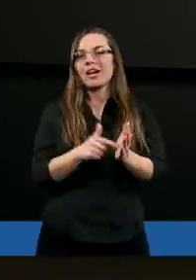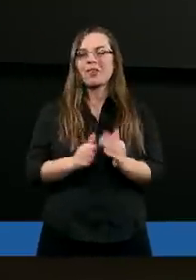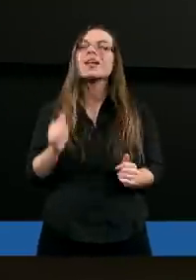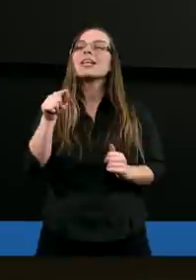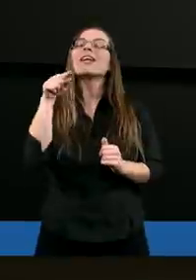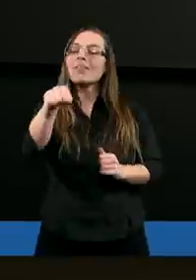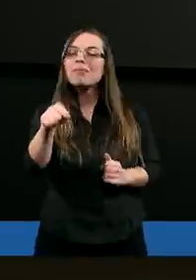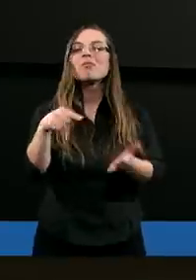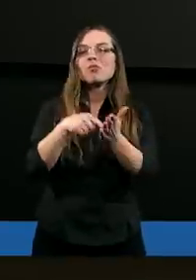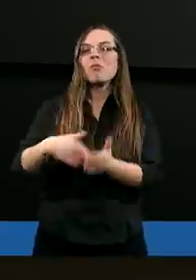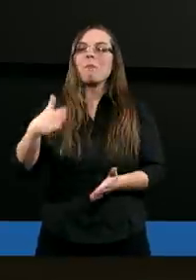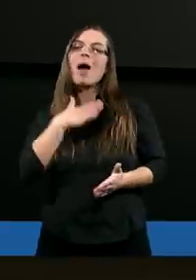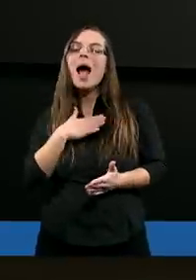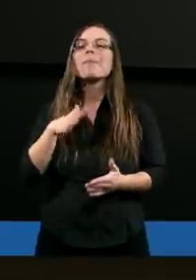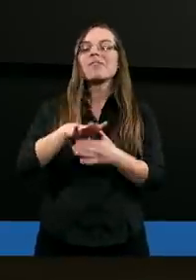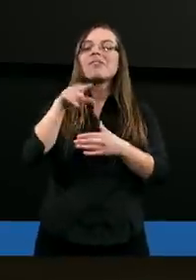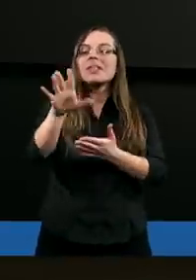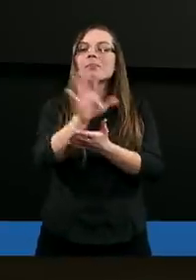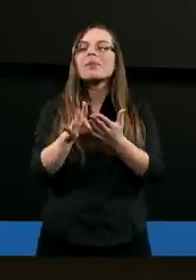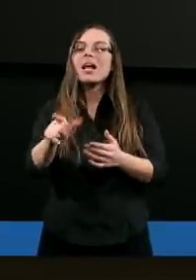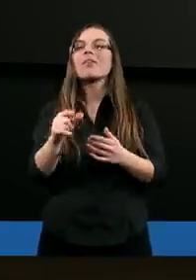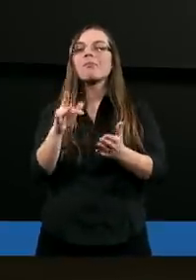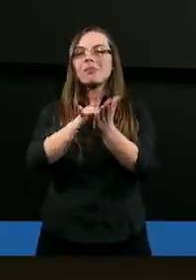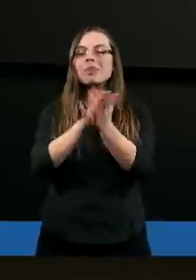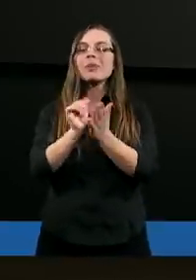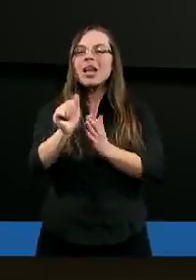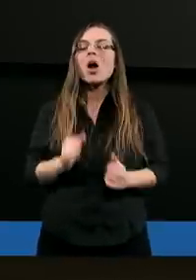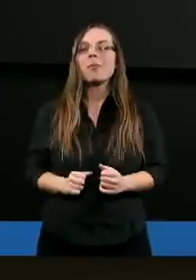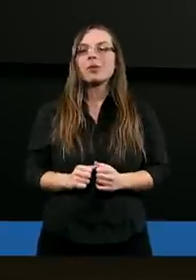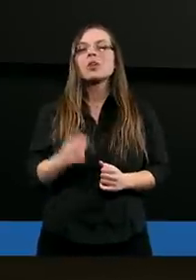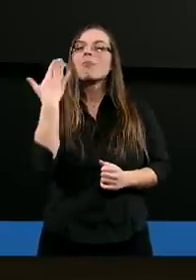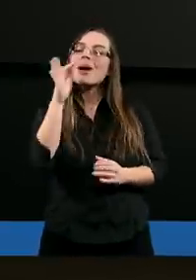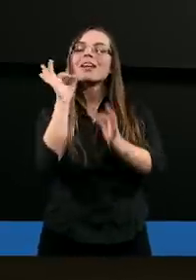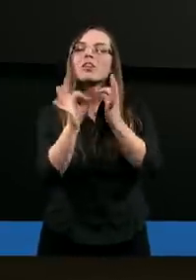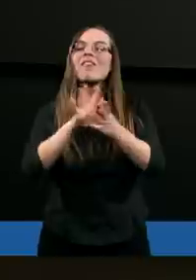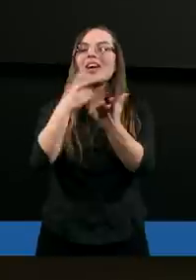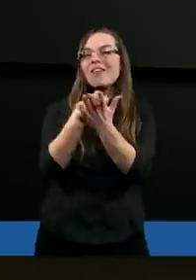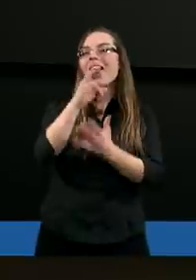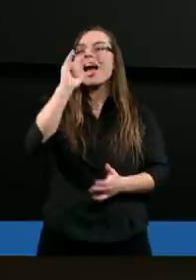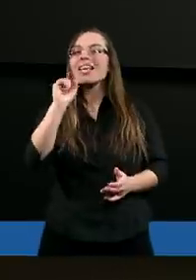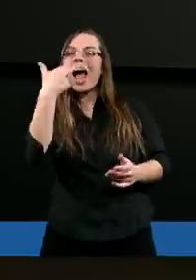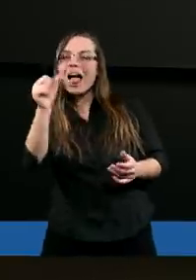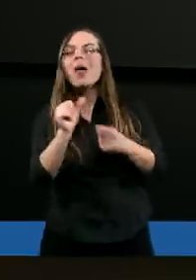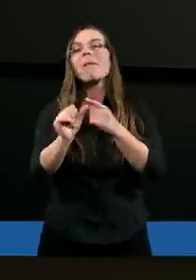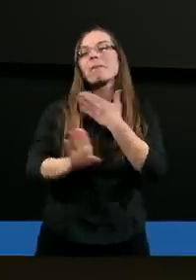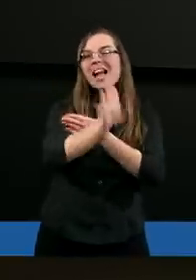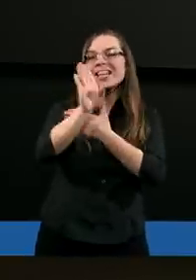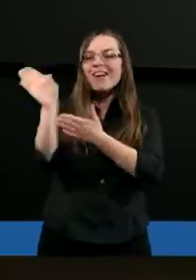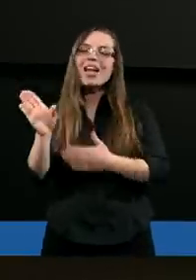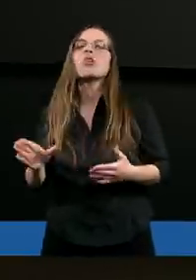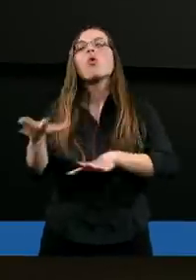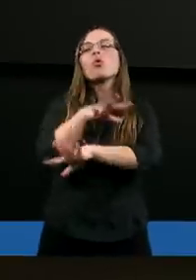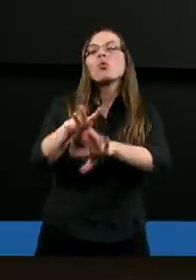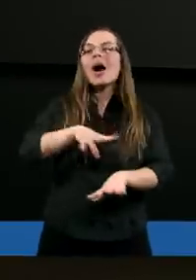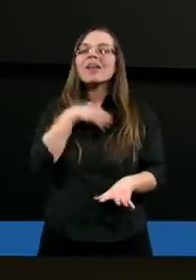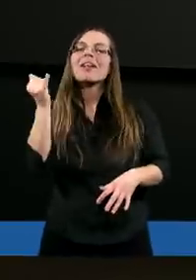tutaj mamy ten tekst, przynajmniej mam parę tekstów, szczególnie z Ewangelii Jana, które przedstawiają Ducha